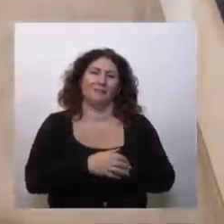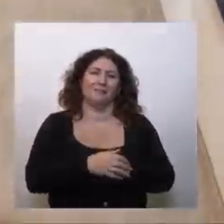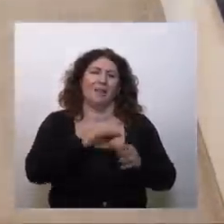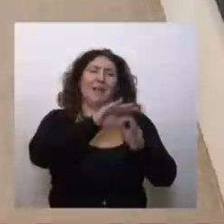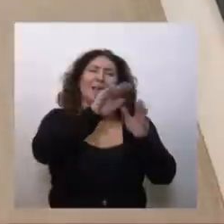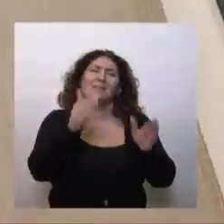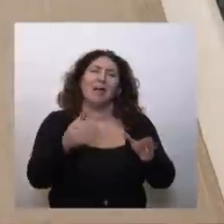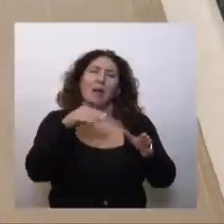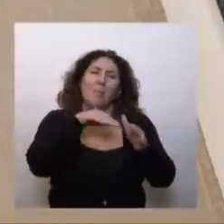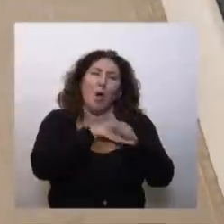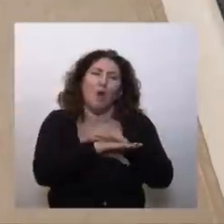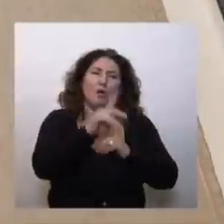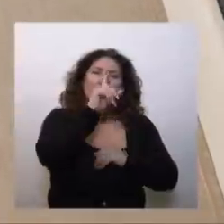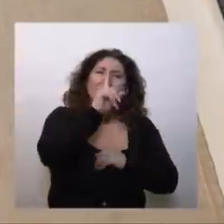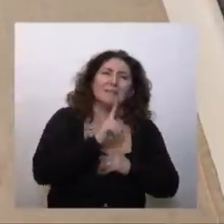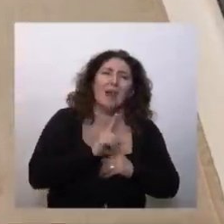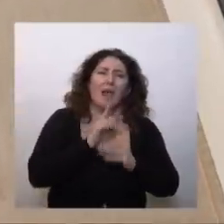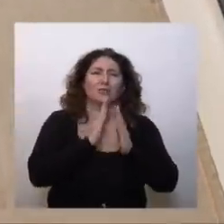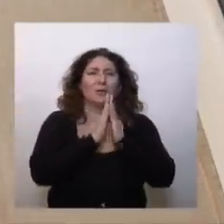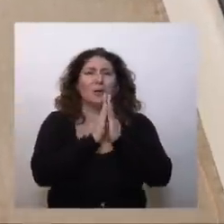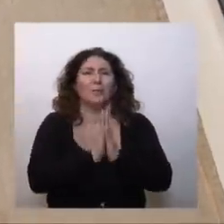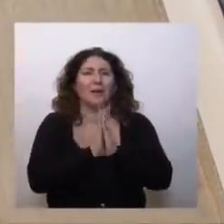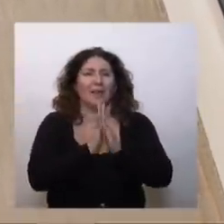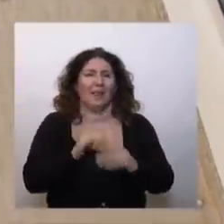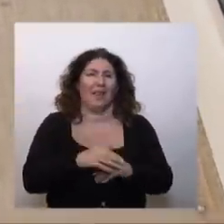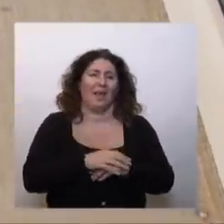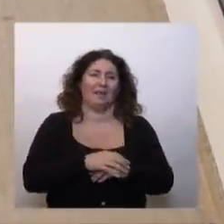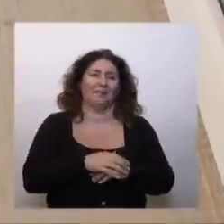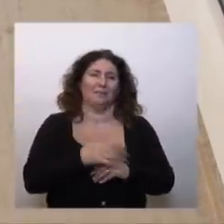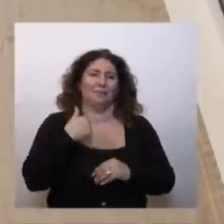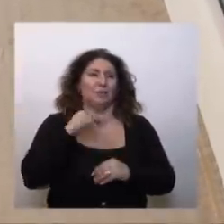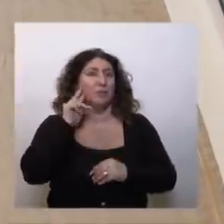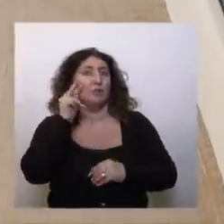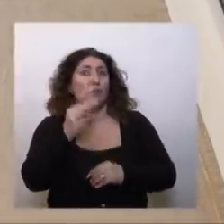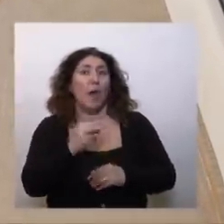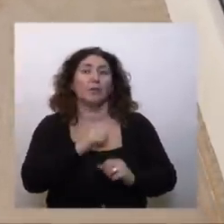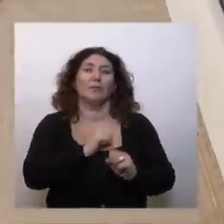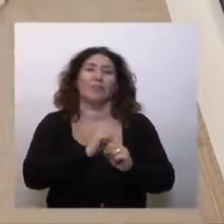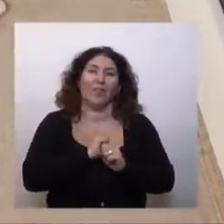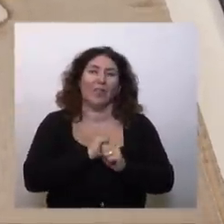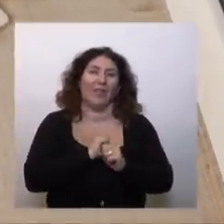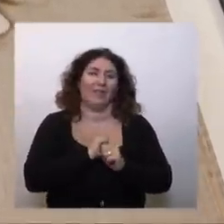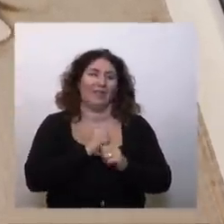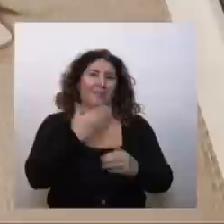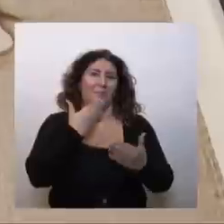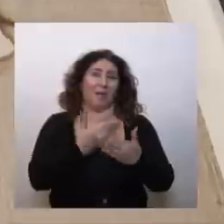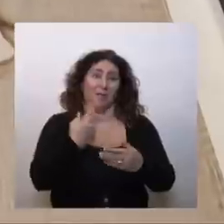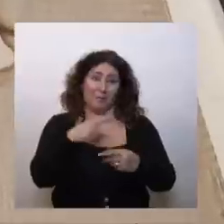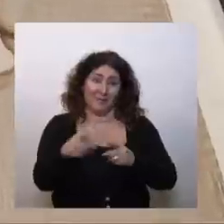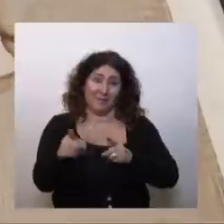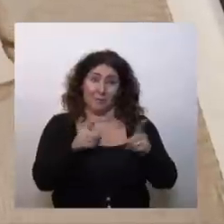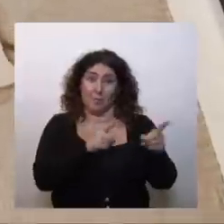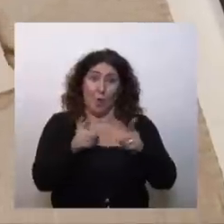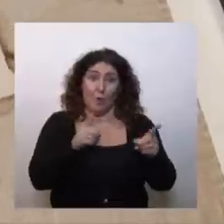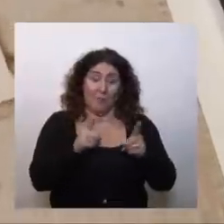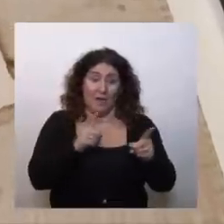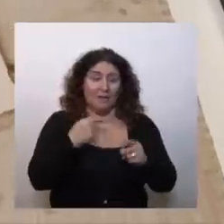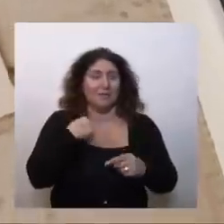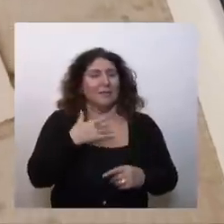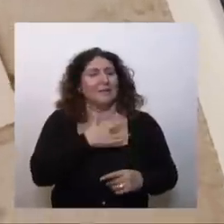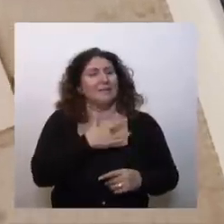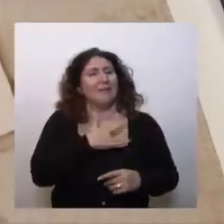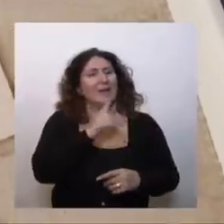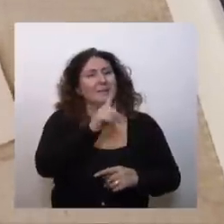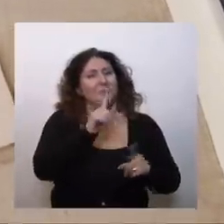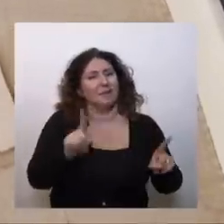e nella preghiera, come ci offre lo sguardo di fede di Maria. In questi momenti abbiamo rivissuto i suoi stessi